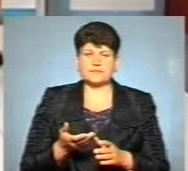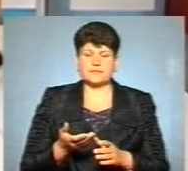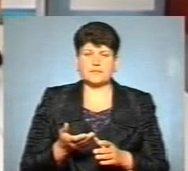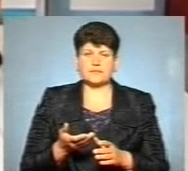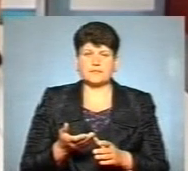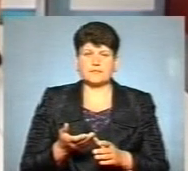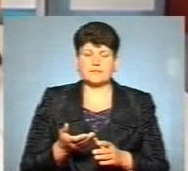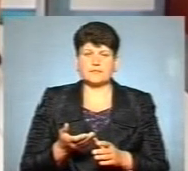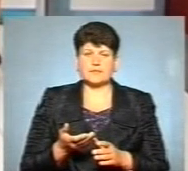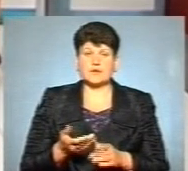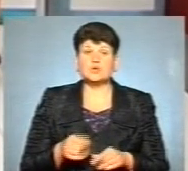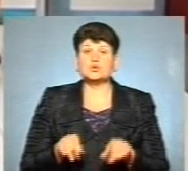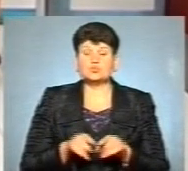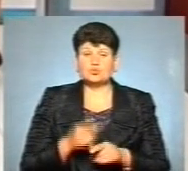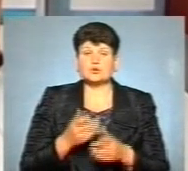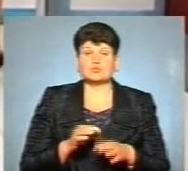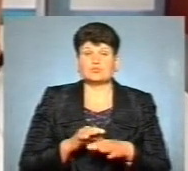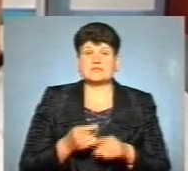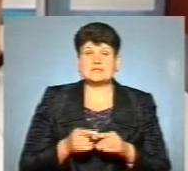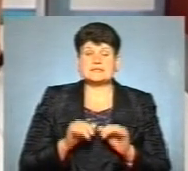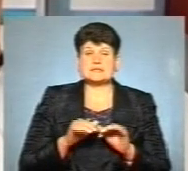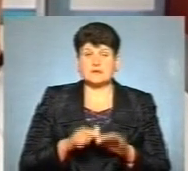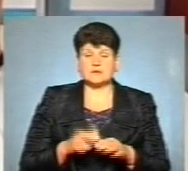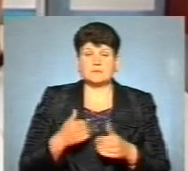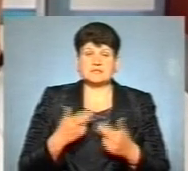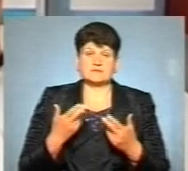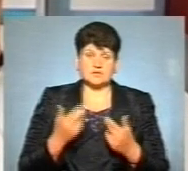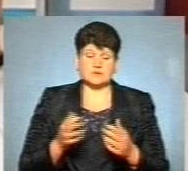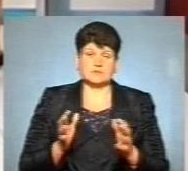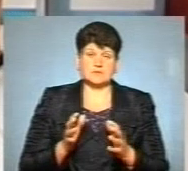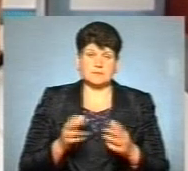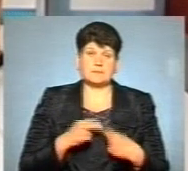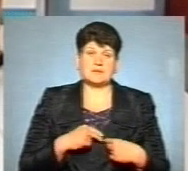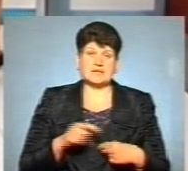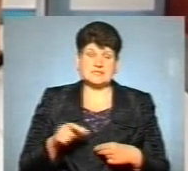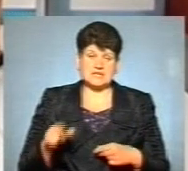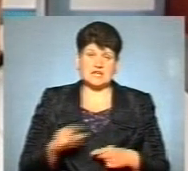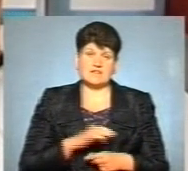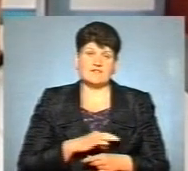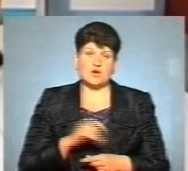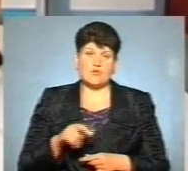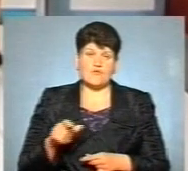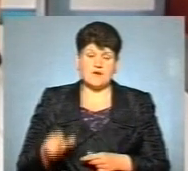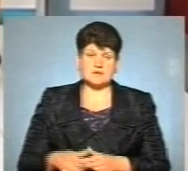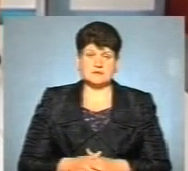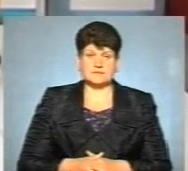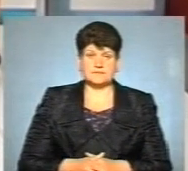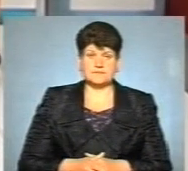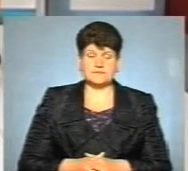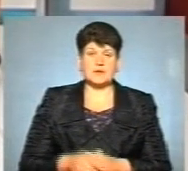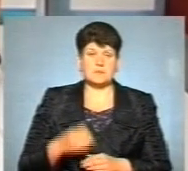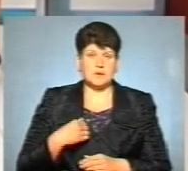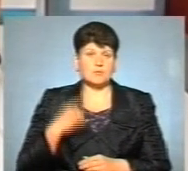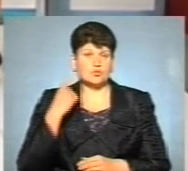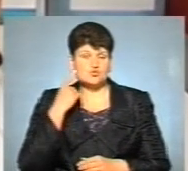компоненту. Тому, якщо проводити ці заходи, то, звичайно, ми вбережемо як працівників, так і вихованців дитячих дошкільних закладів. Ми почули